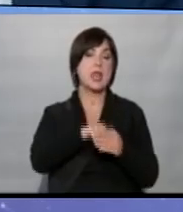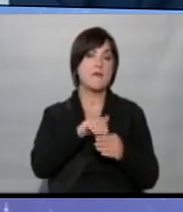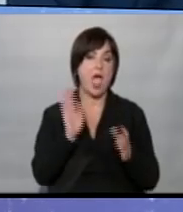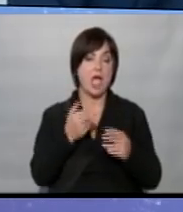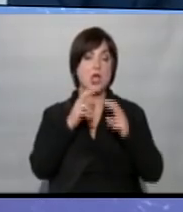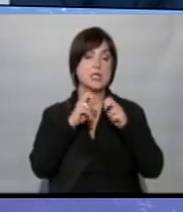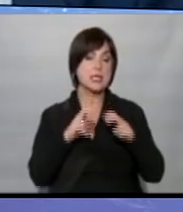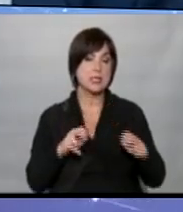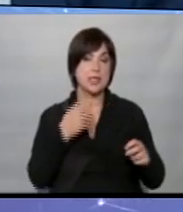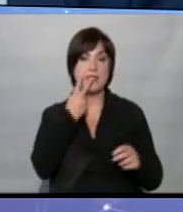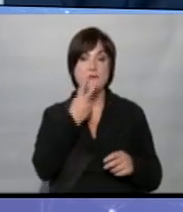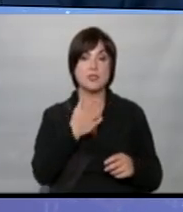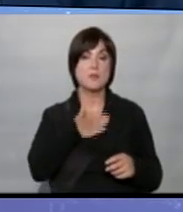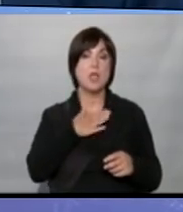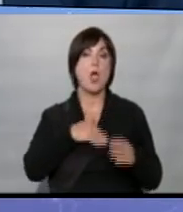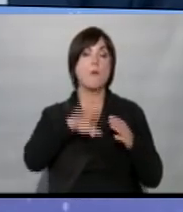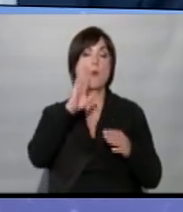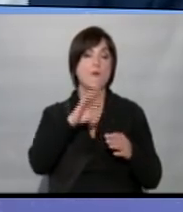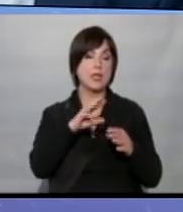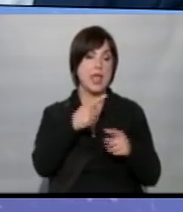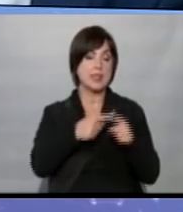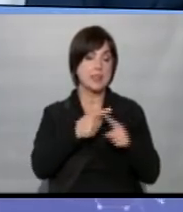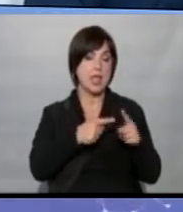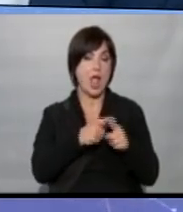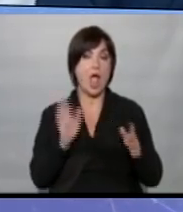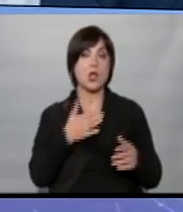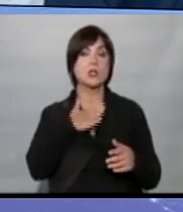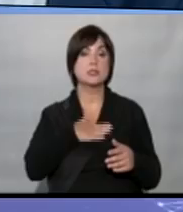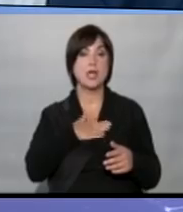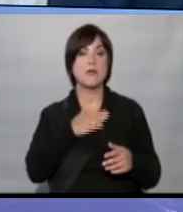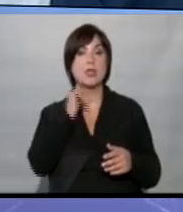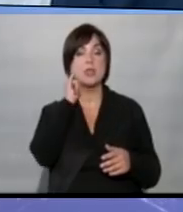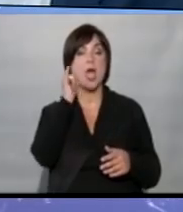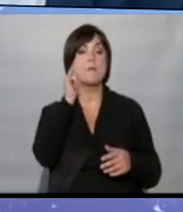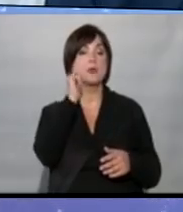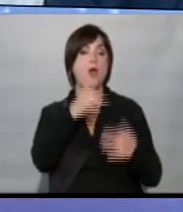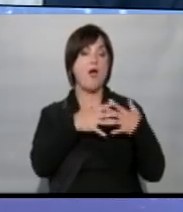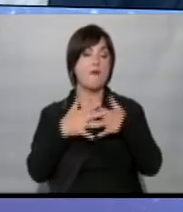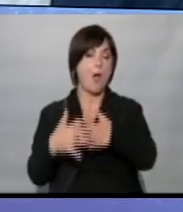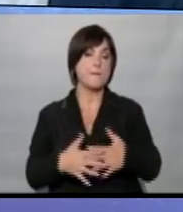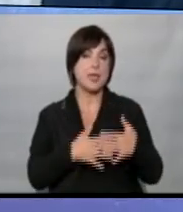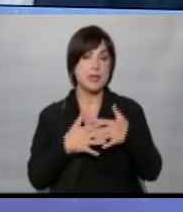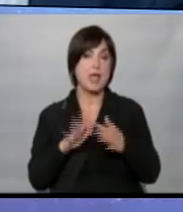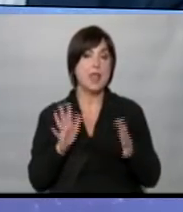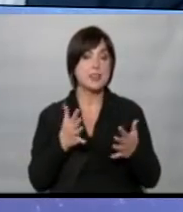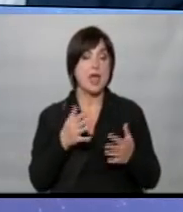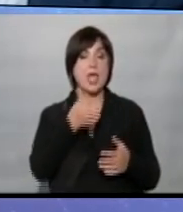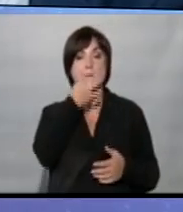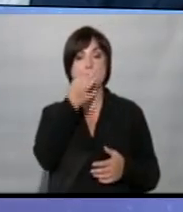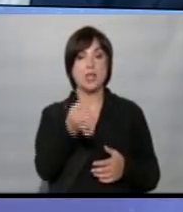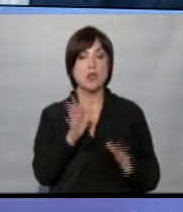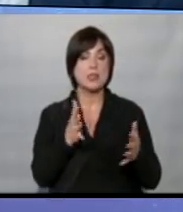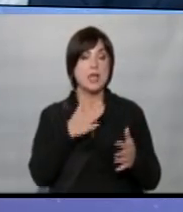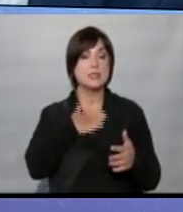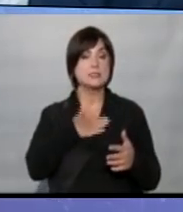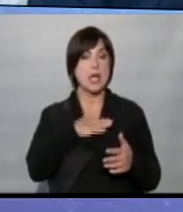ги анализираме, ќе видиме дека има повеќе компоненти. Например, ако сакаме да патуваме во Америка, дали е прашањето,